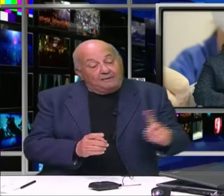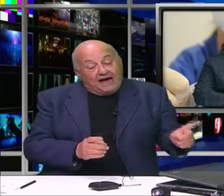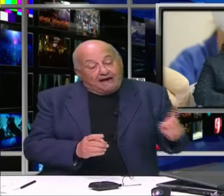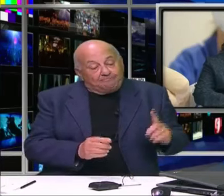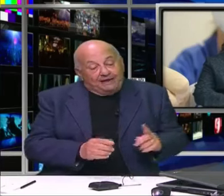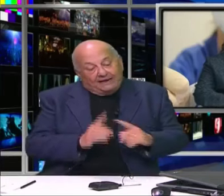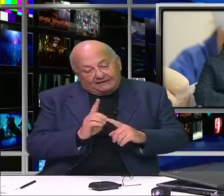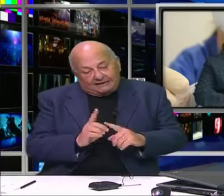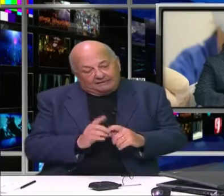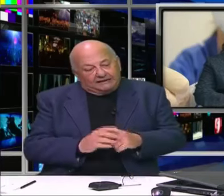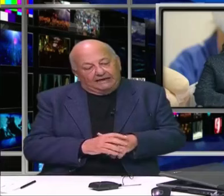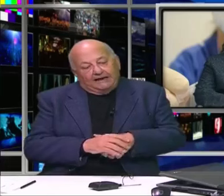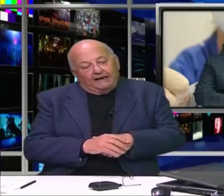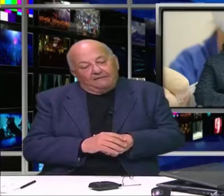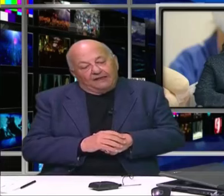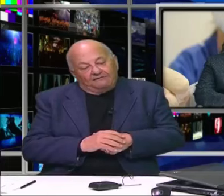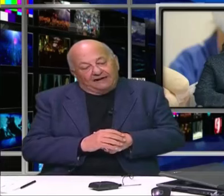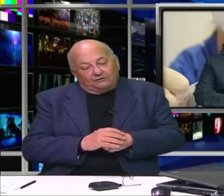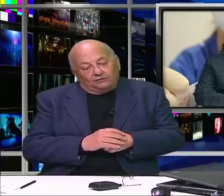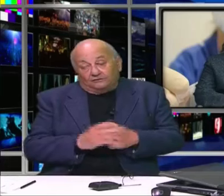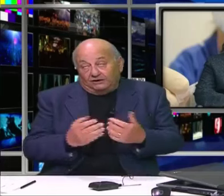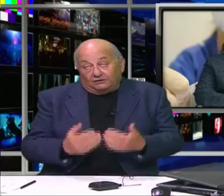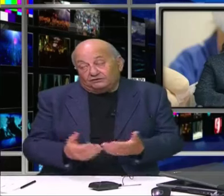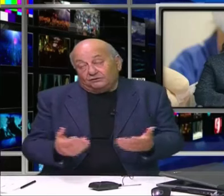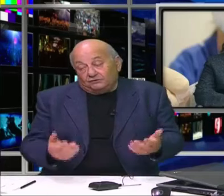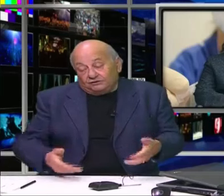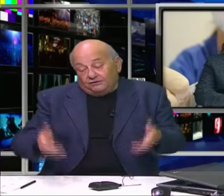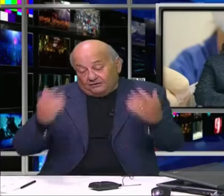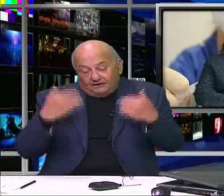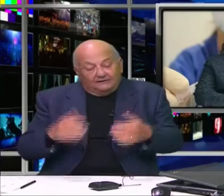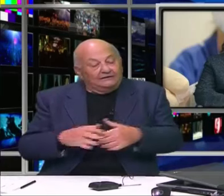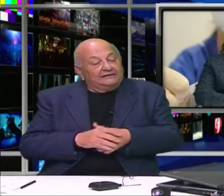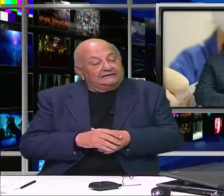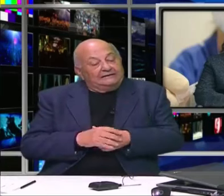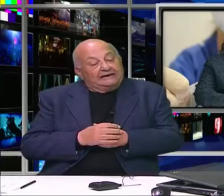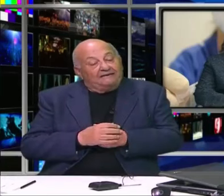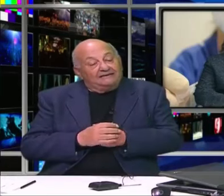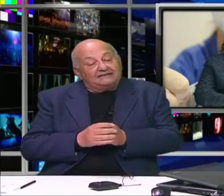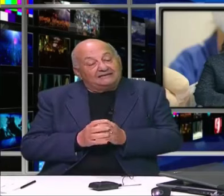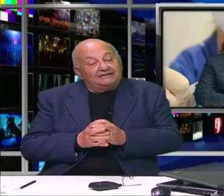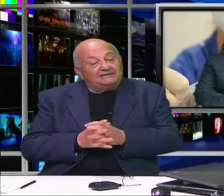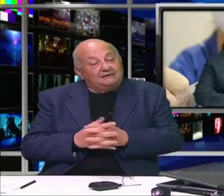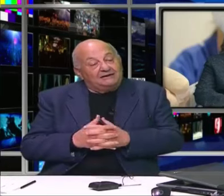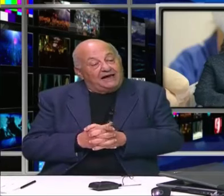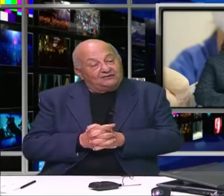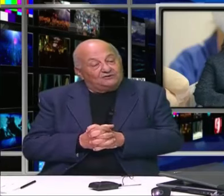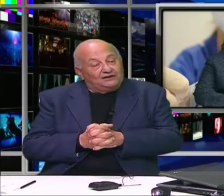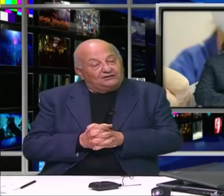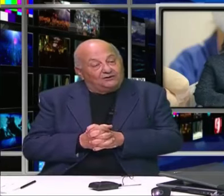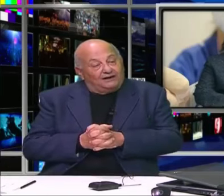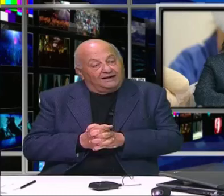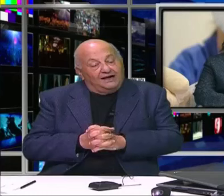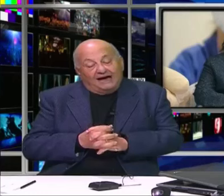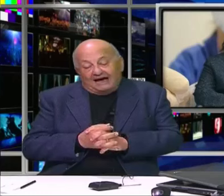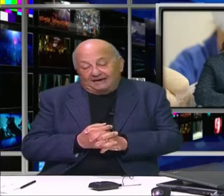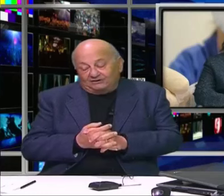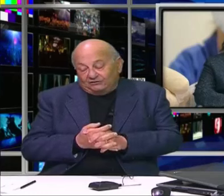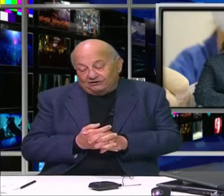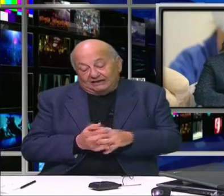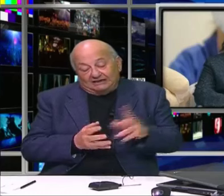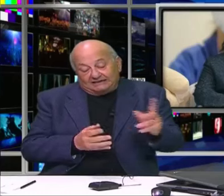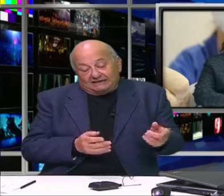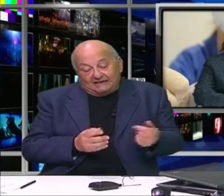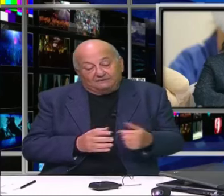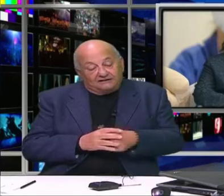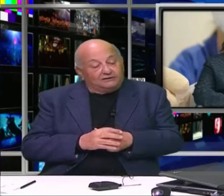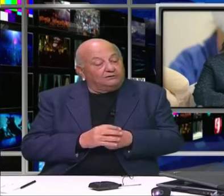siccome mi ha appena stamattina fatto, io che sono un signore di avanzatissima età, soggetto a rischio